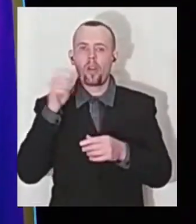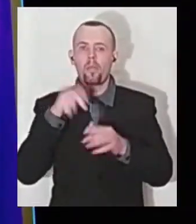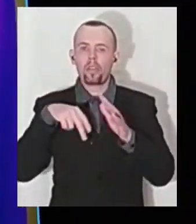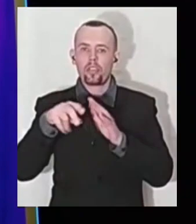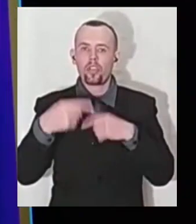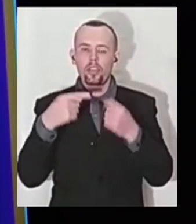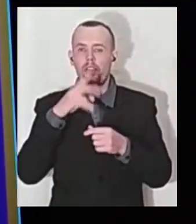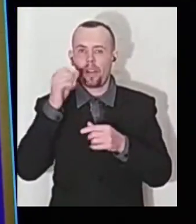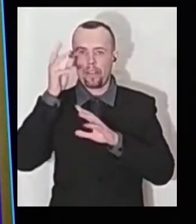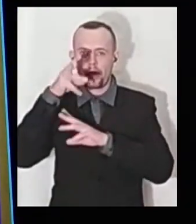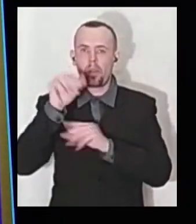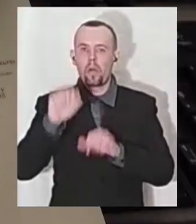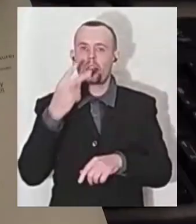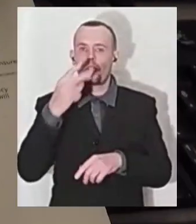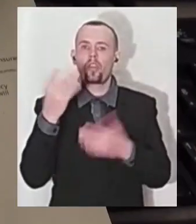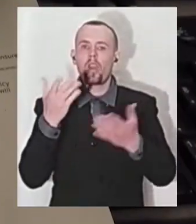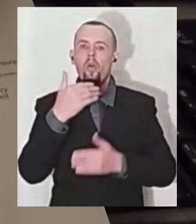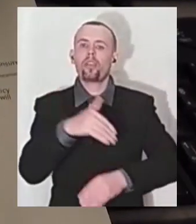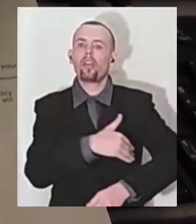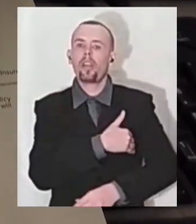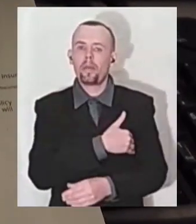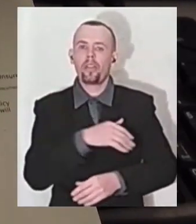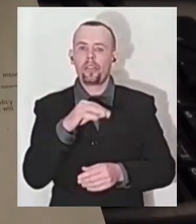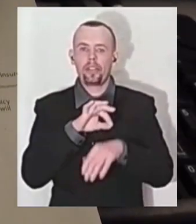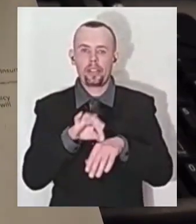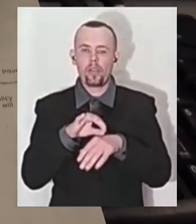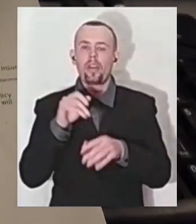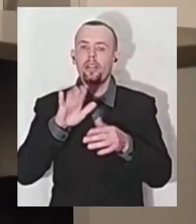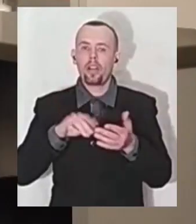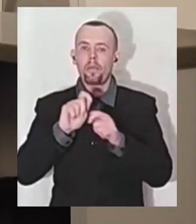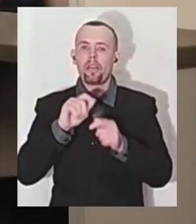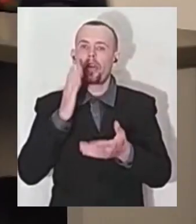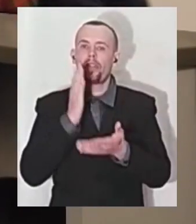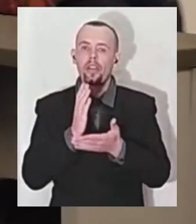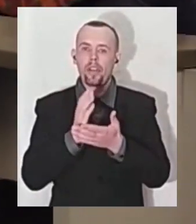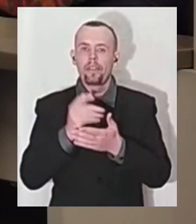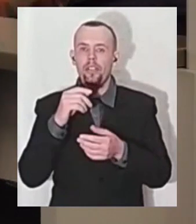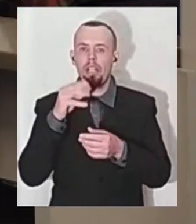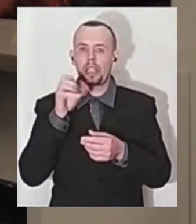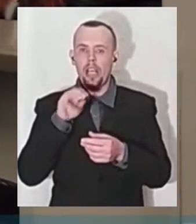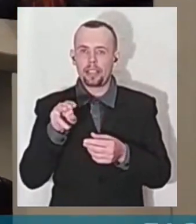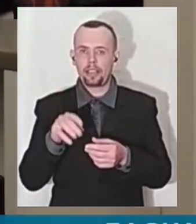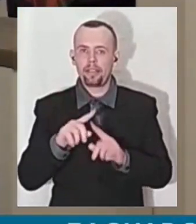можна побачити, яка у неї температура тіла. Далі перевіряють наявність ПЛР-тестування.